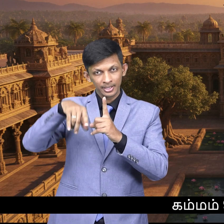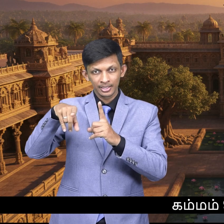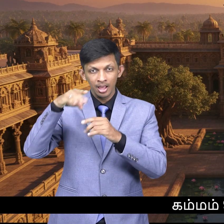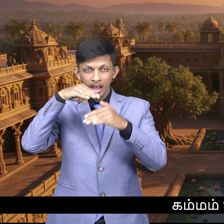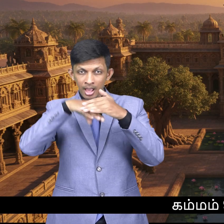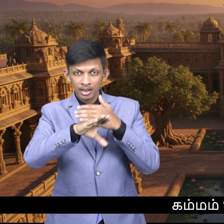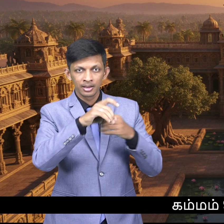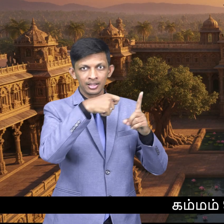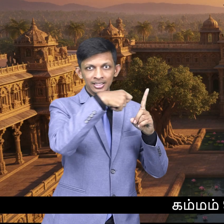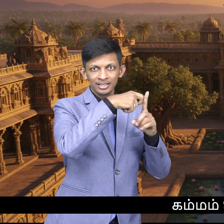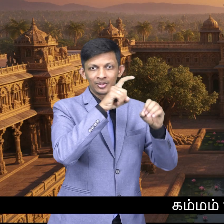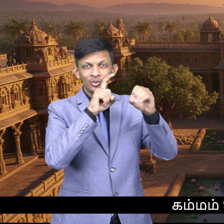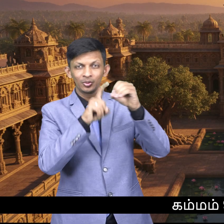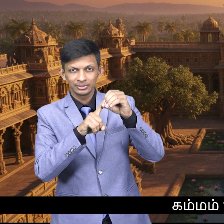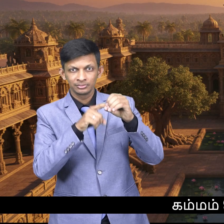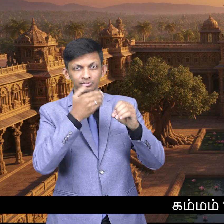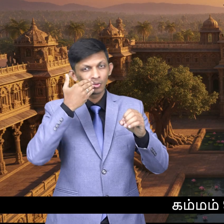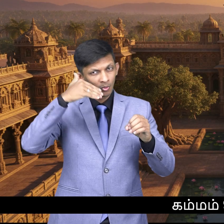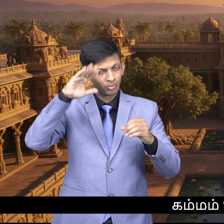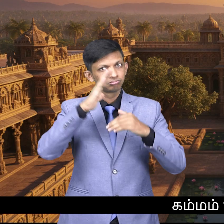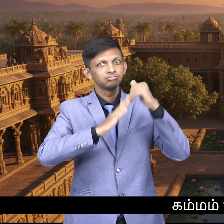கம்மம் கிலா கம்மத்தில்,